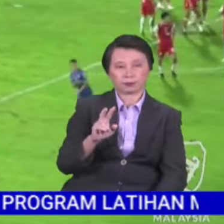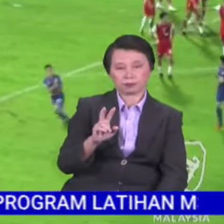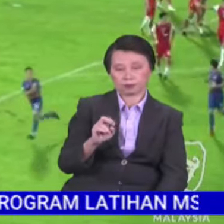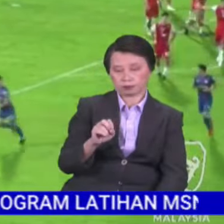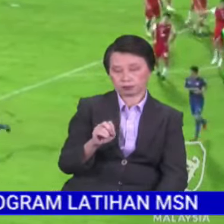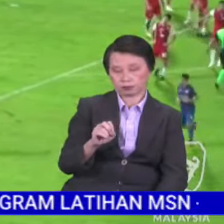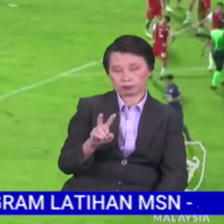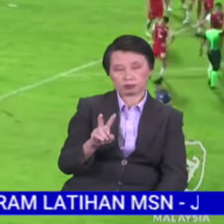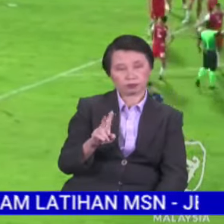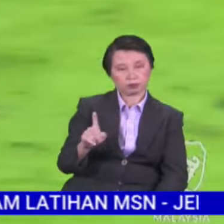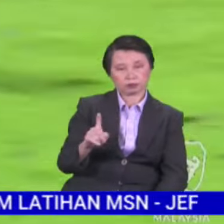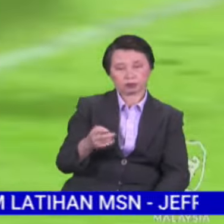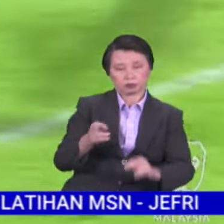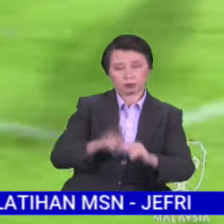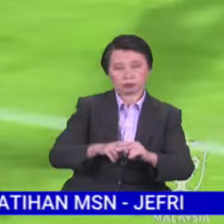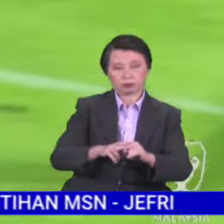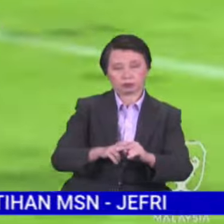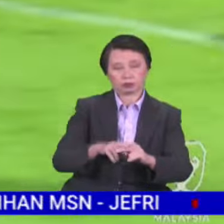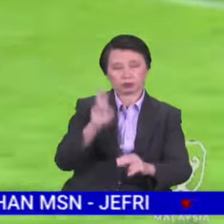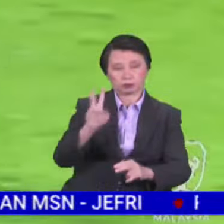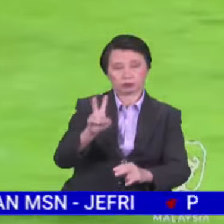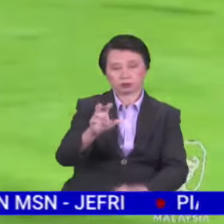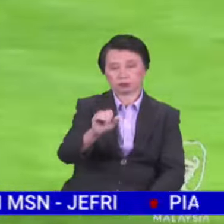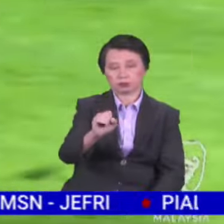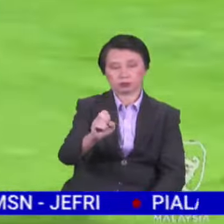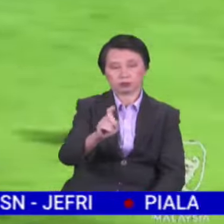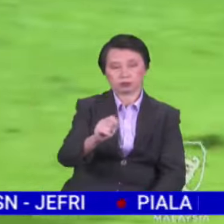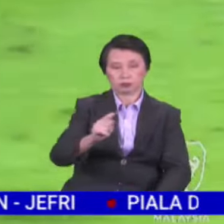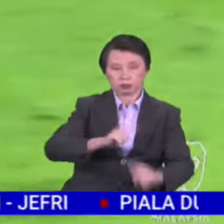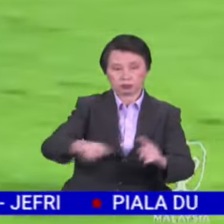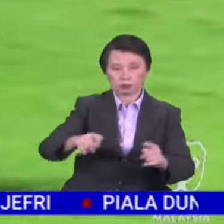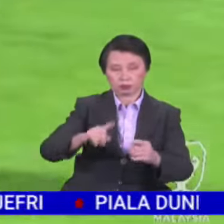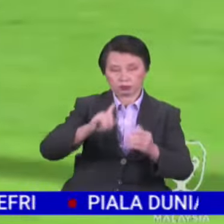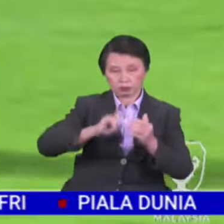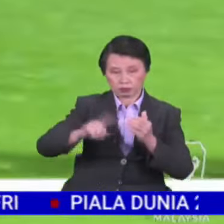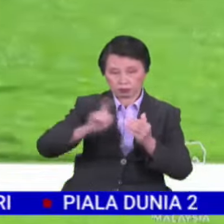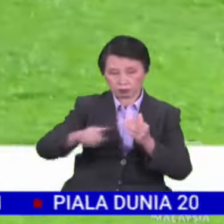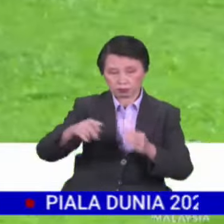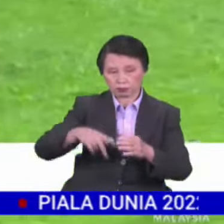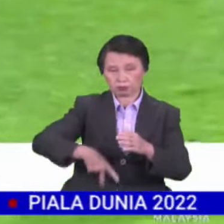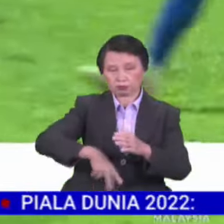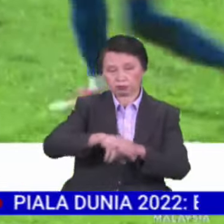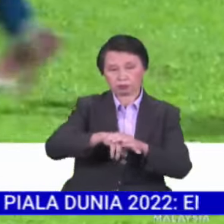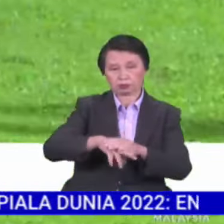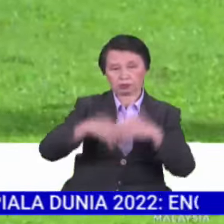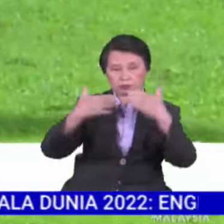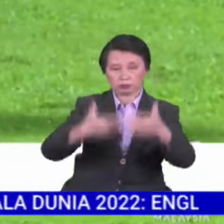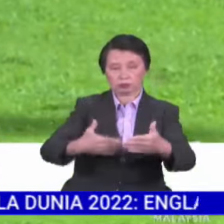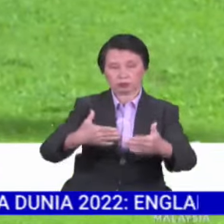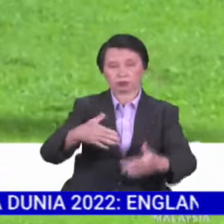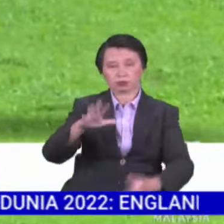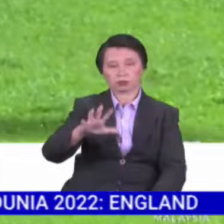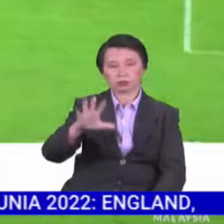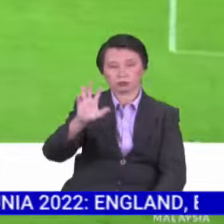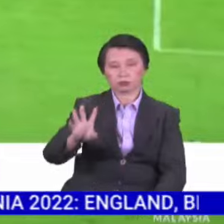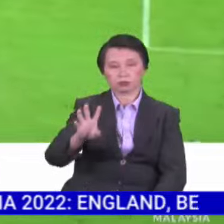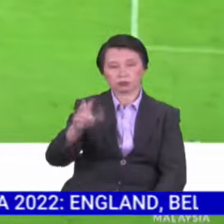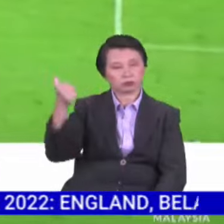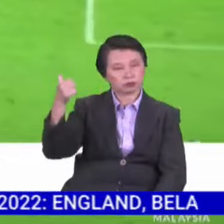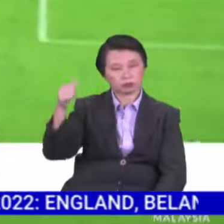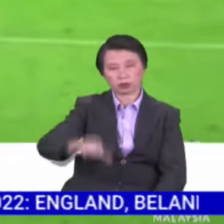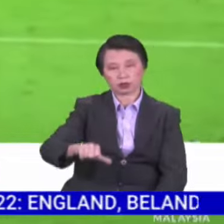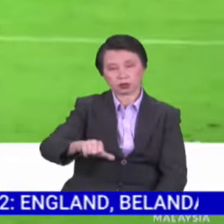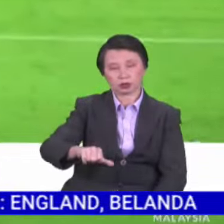itu berpeluang menambah jaringan di babak kedua namun sepakan penalti Bergson pada minit ke-59